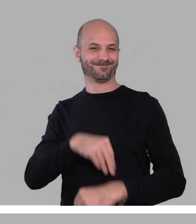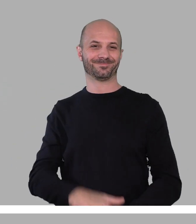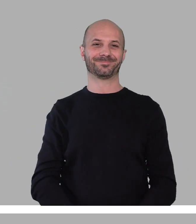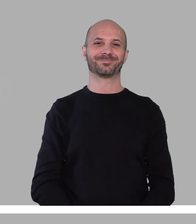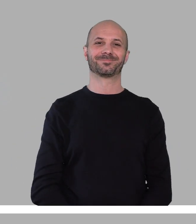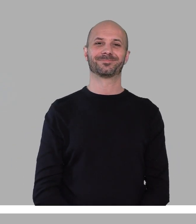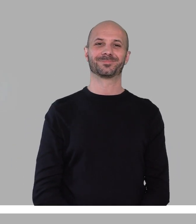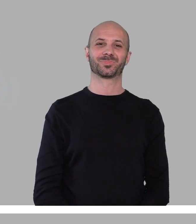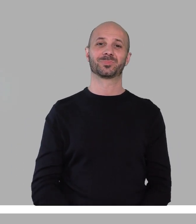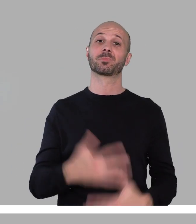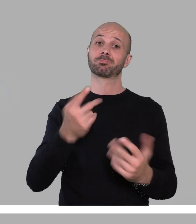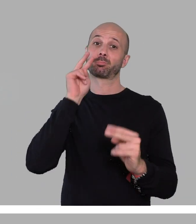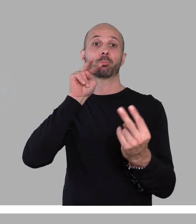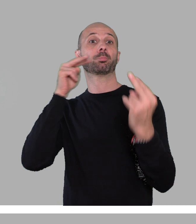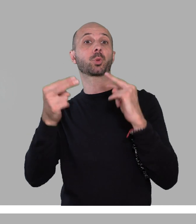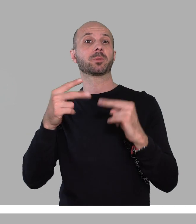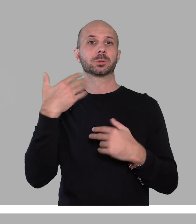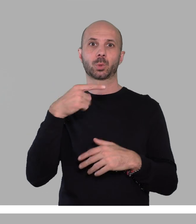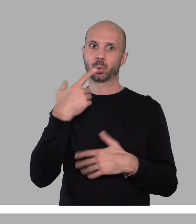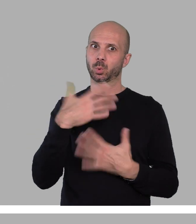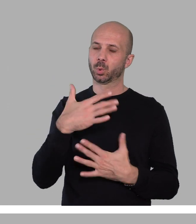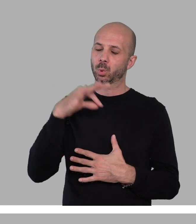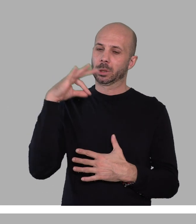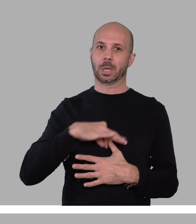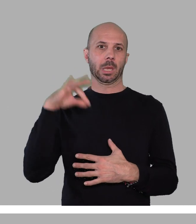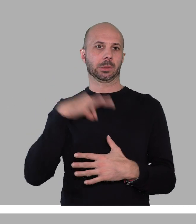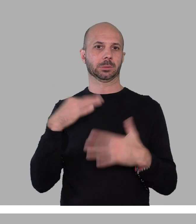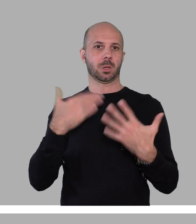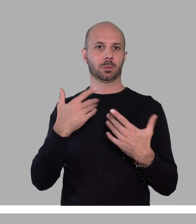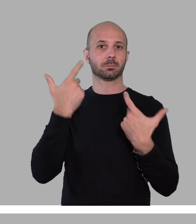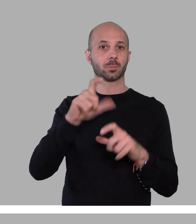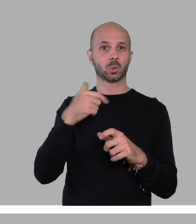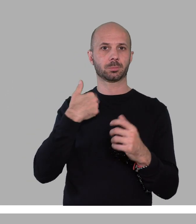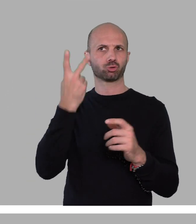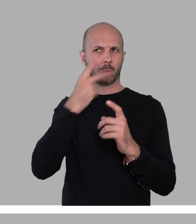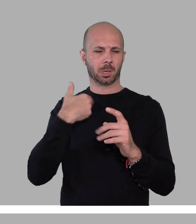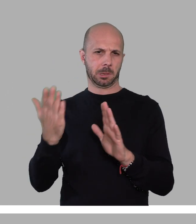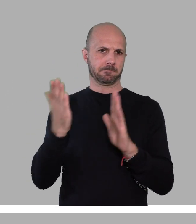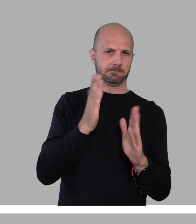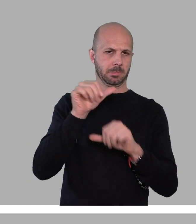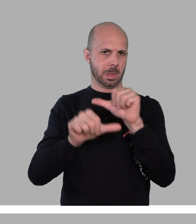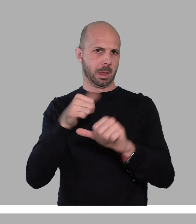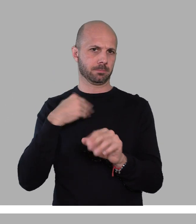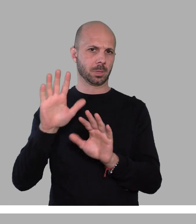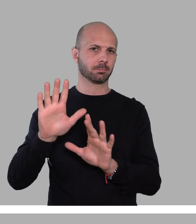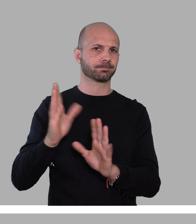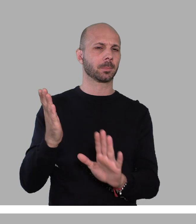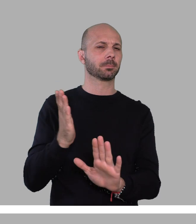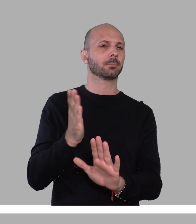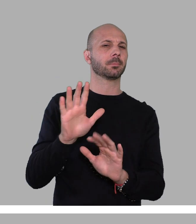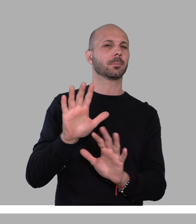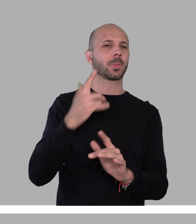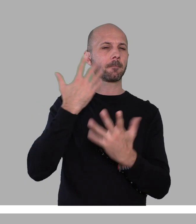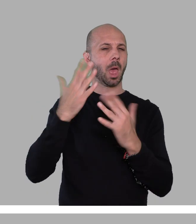ma da questo punto di vista credo che sia interessantissimo, spostandoci ancora più in qua,